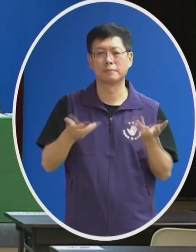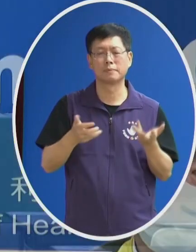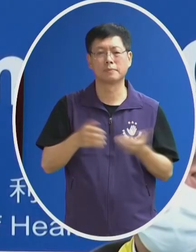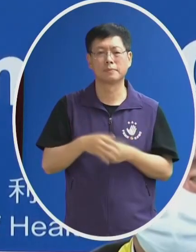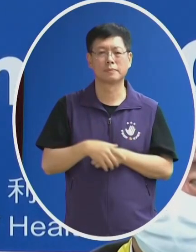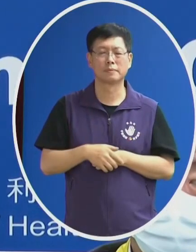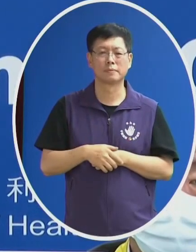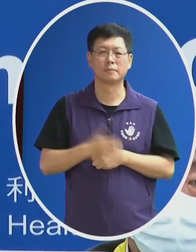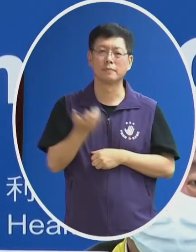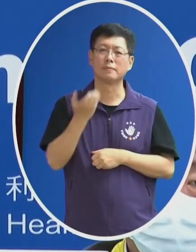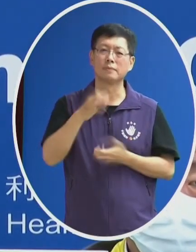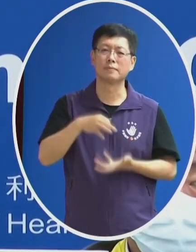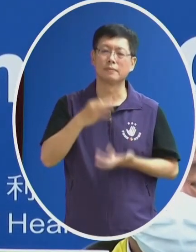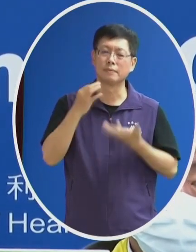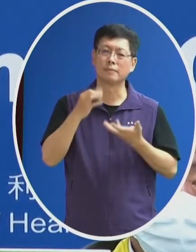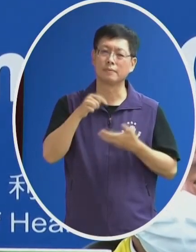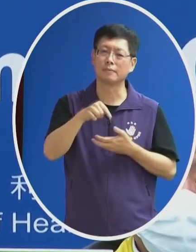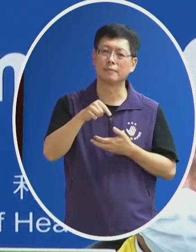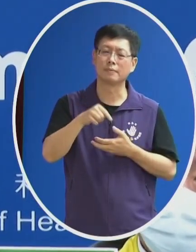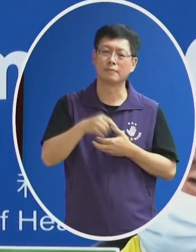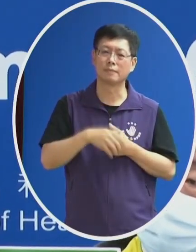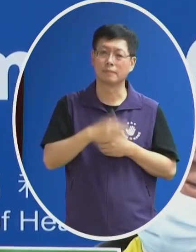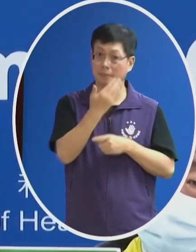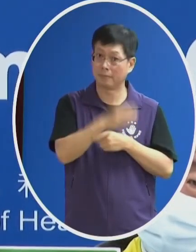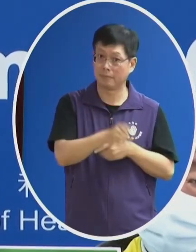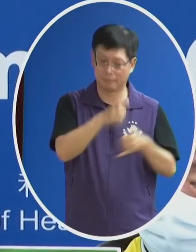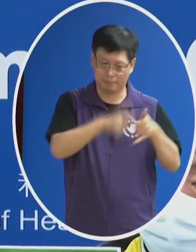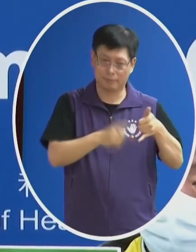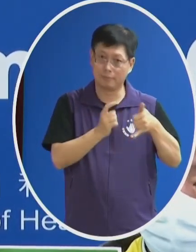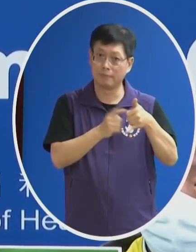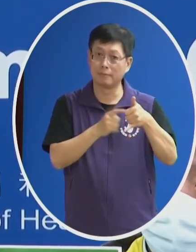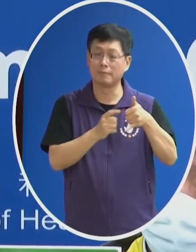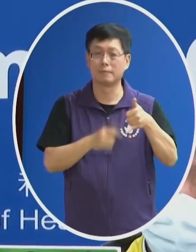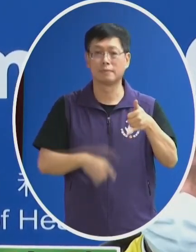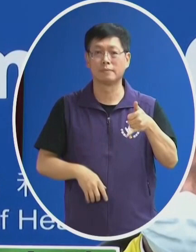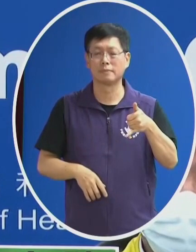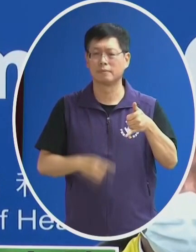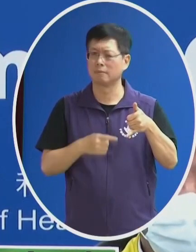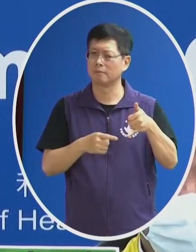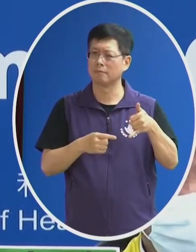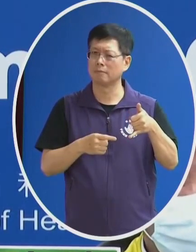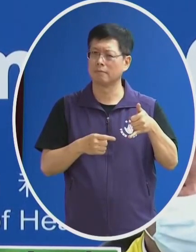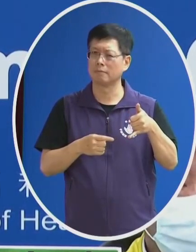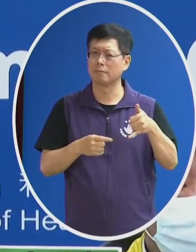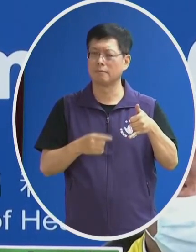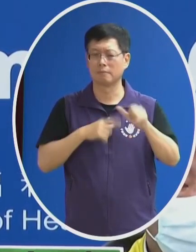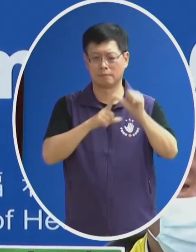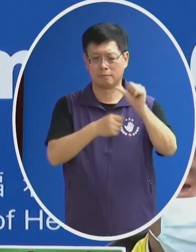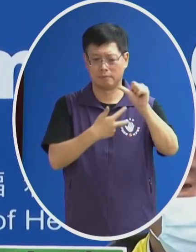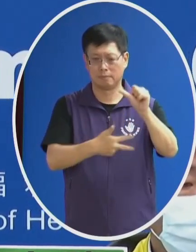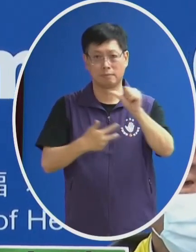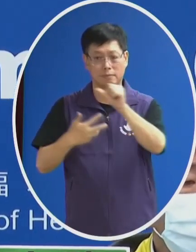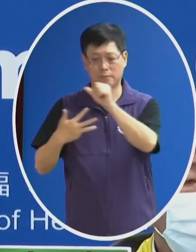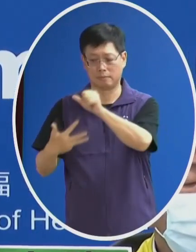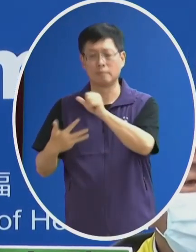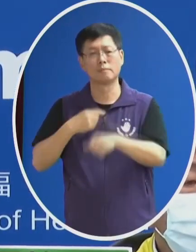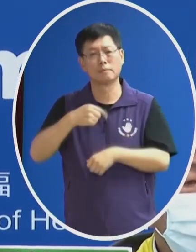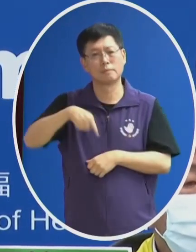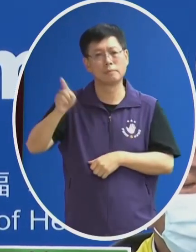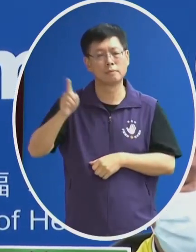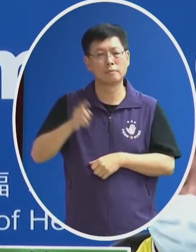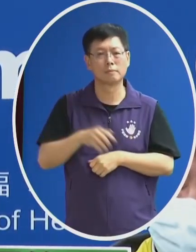刚。讲就是这位死亡的个案哦，他应该也是五月七号到八号有